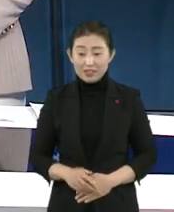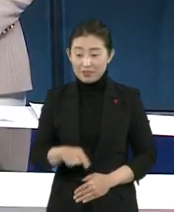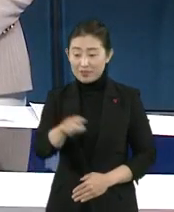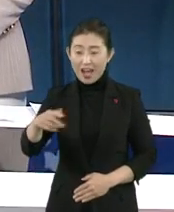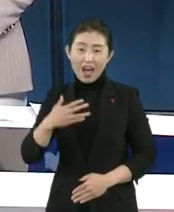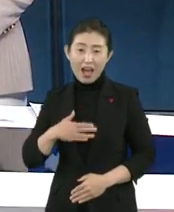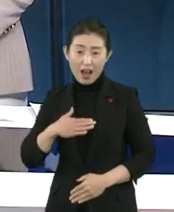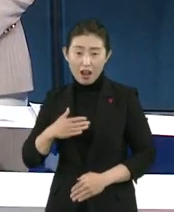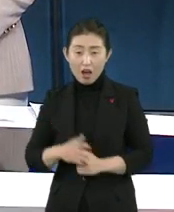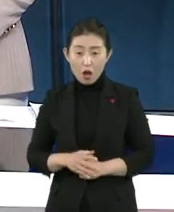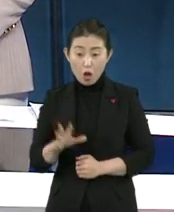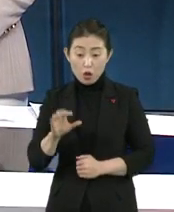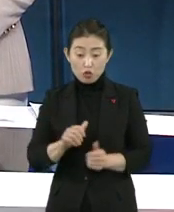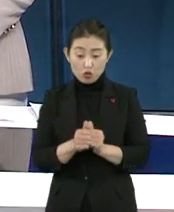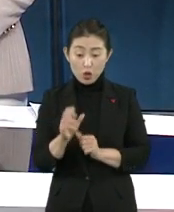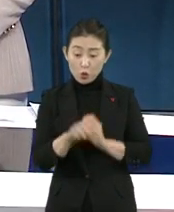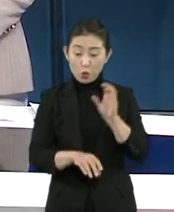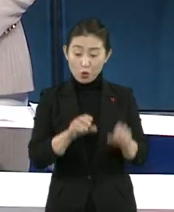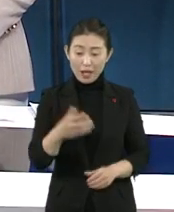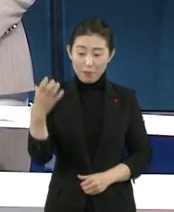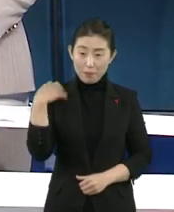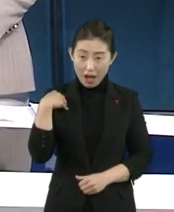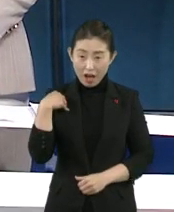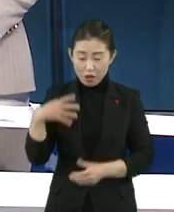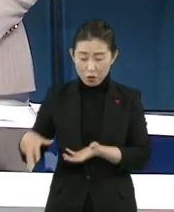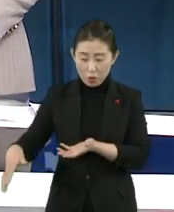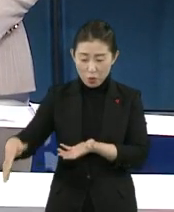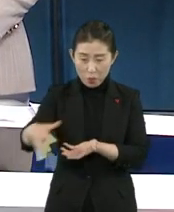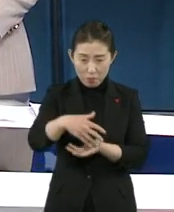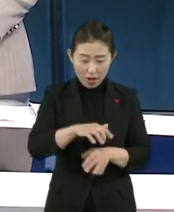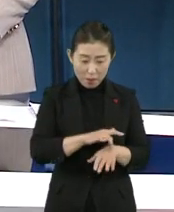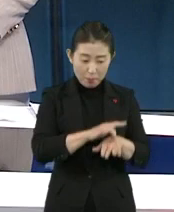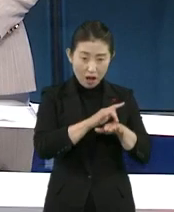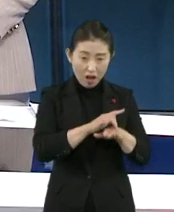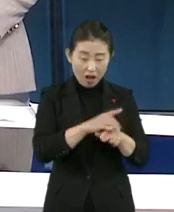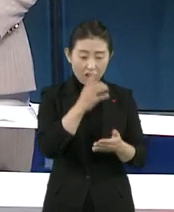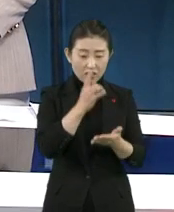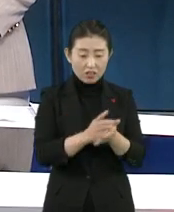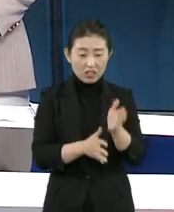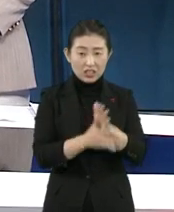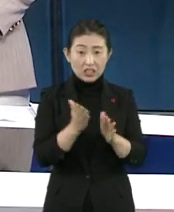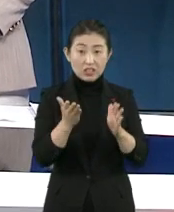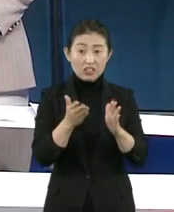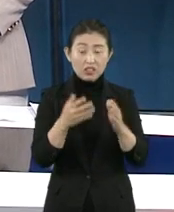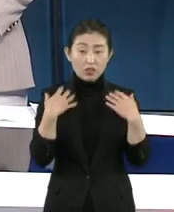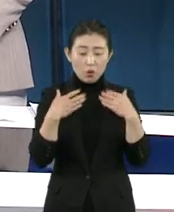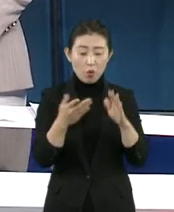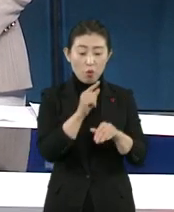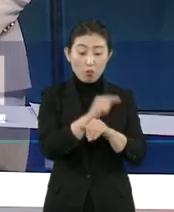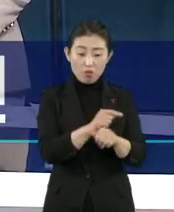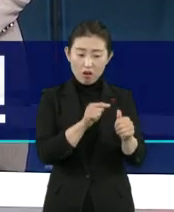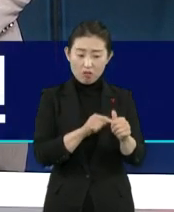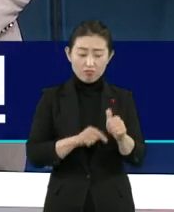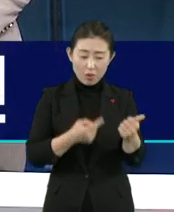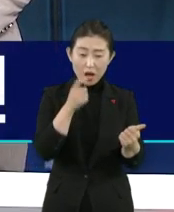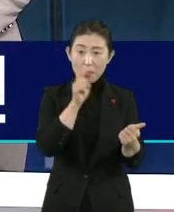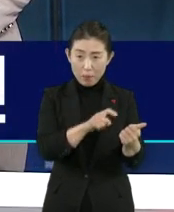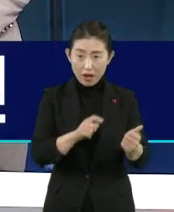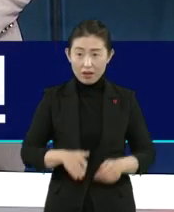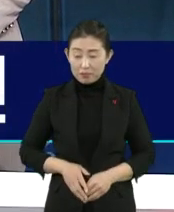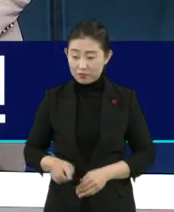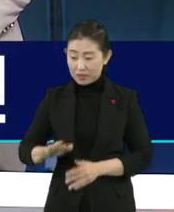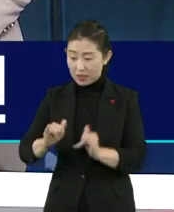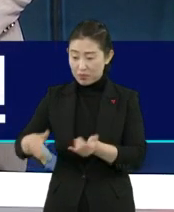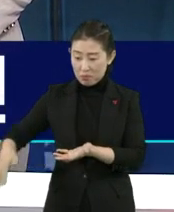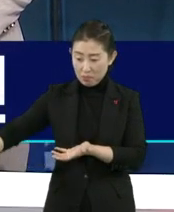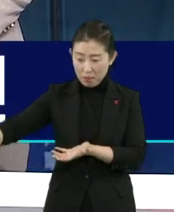지인들로부터 막대한 투자금을 받아 잠적했던 천안시 공무원이 숨진 채 발견됐습니다. 그런데 이 공무원이 주변으로부터